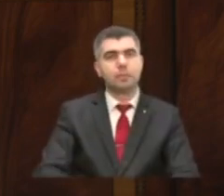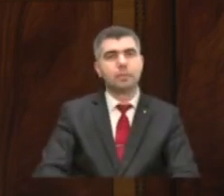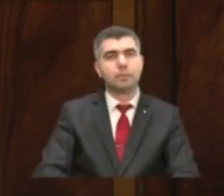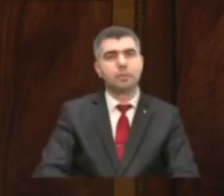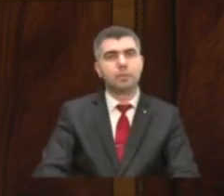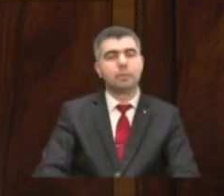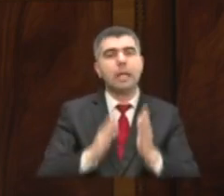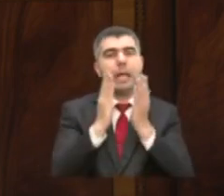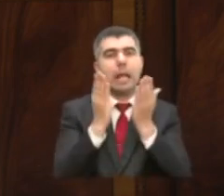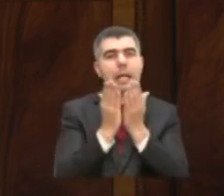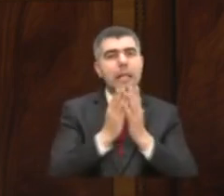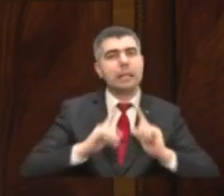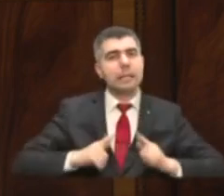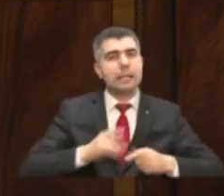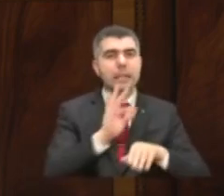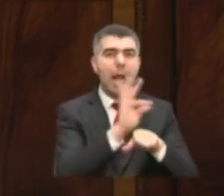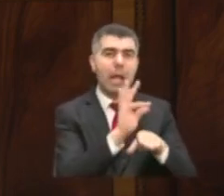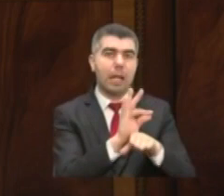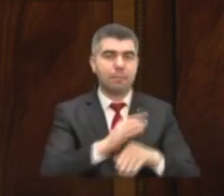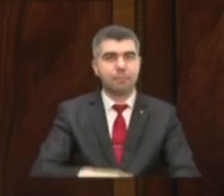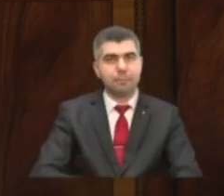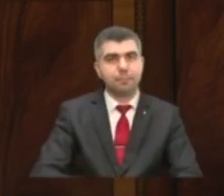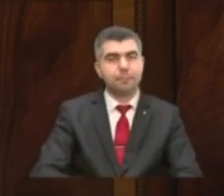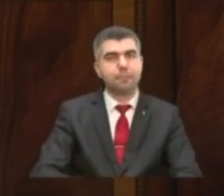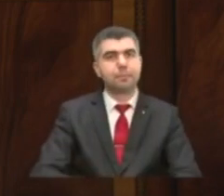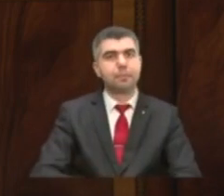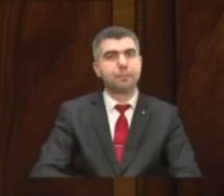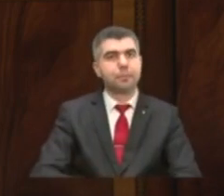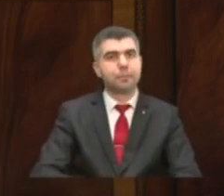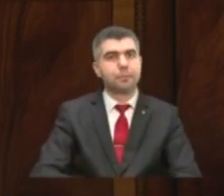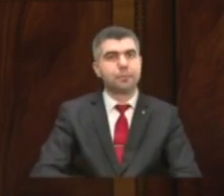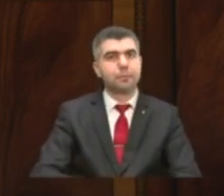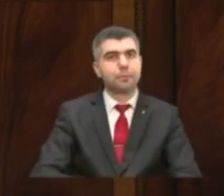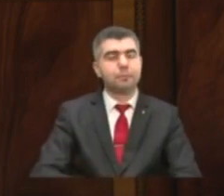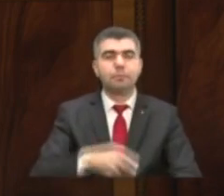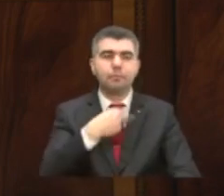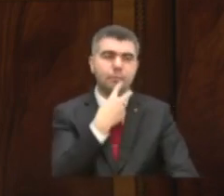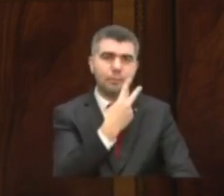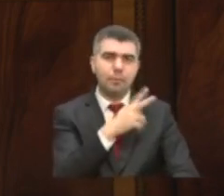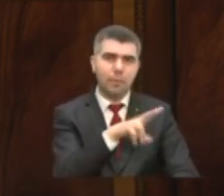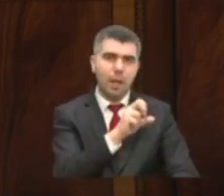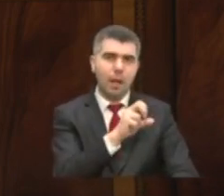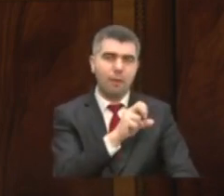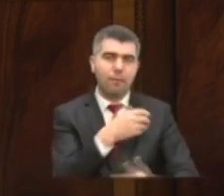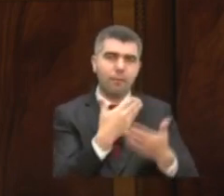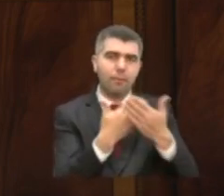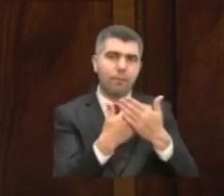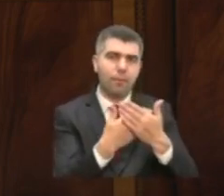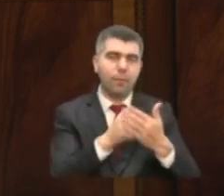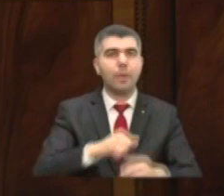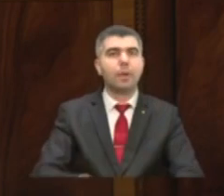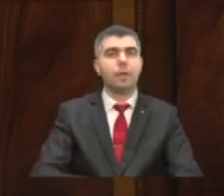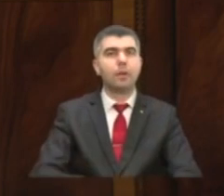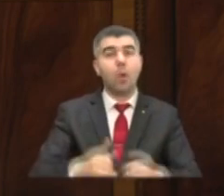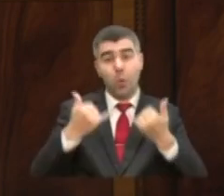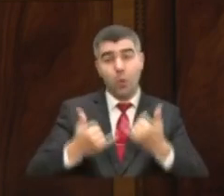قطاع التعليم، قطاع التعليم بغينا نعرفوا واحد المسألة. اليوم نهار